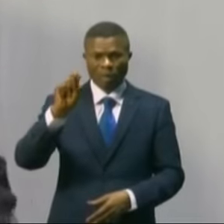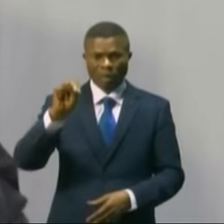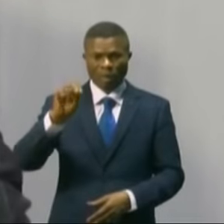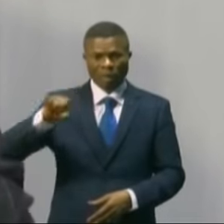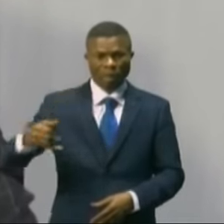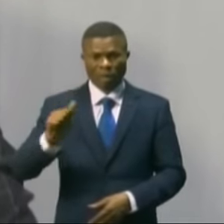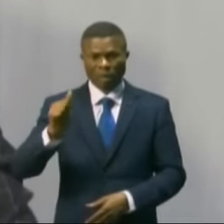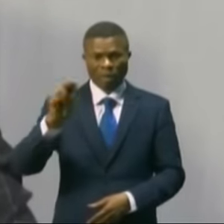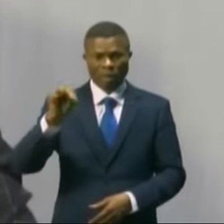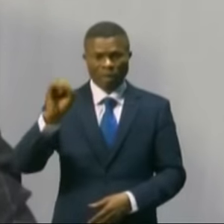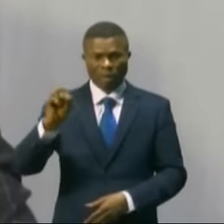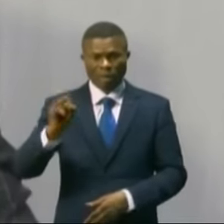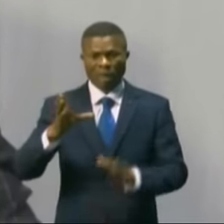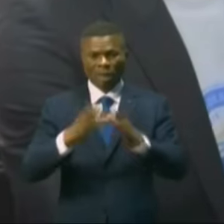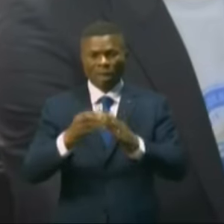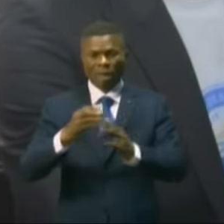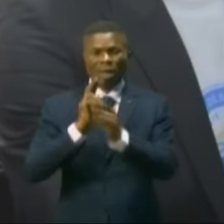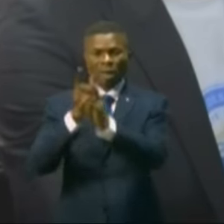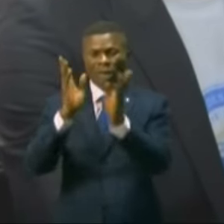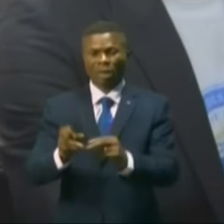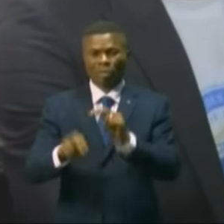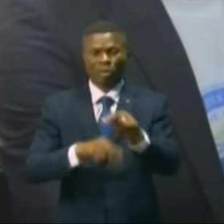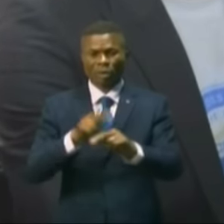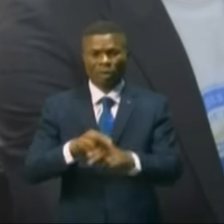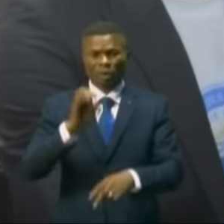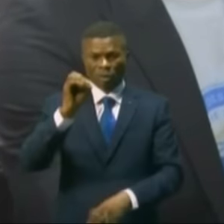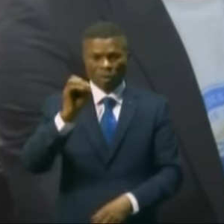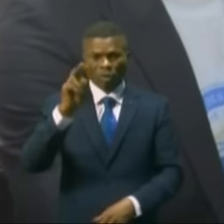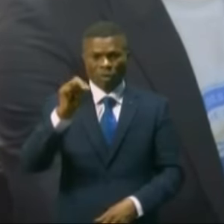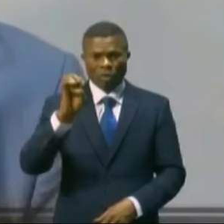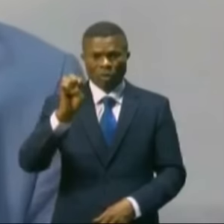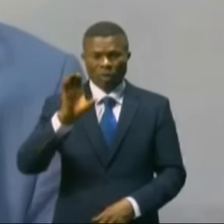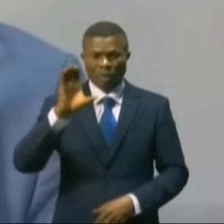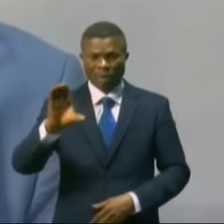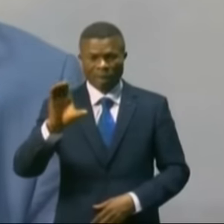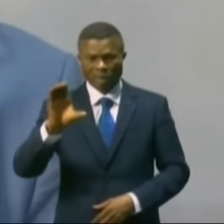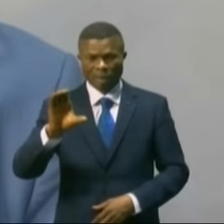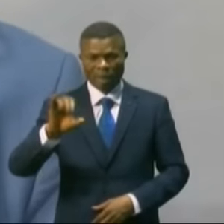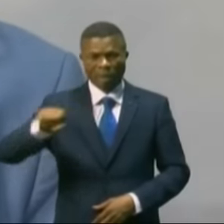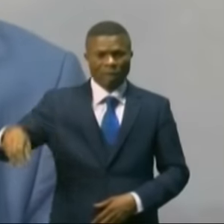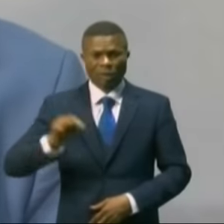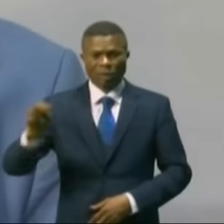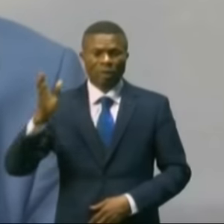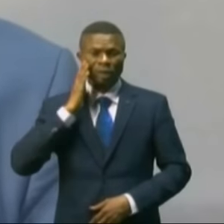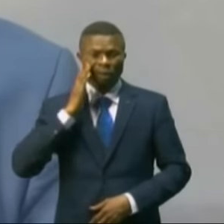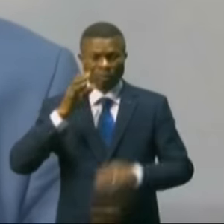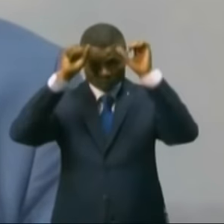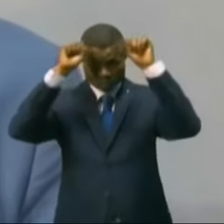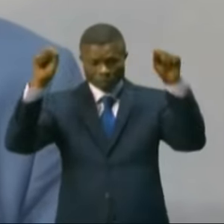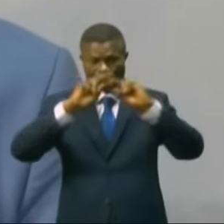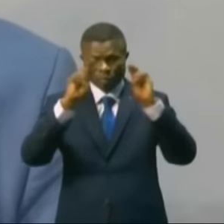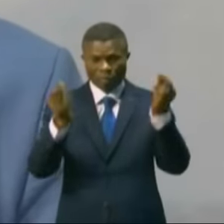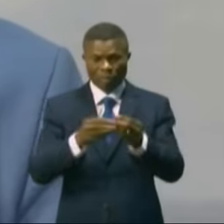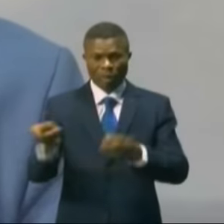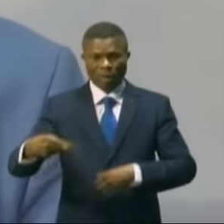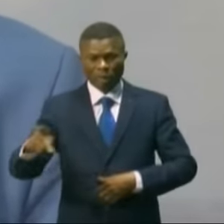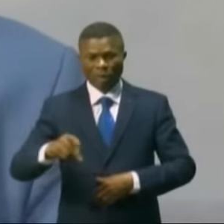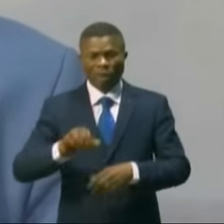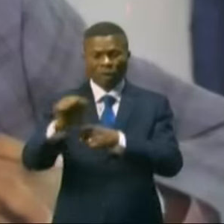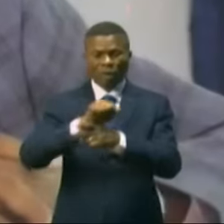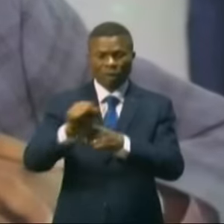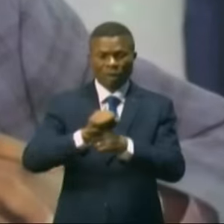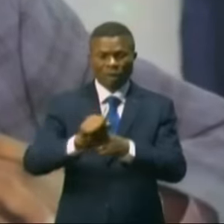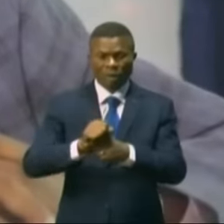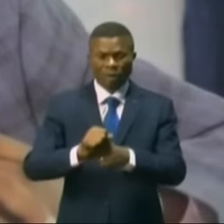accompagné du rapporteur national de l'ONEC, Jean-Marie Kabalambi, et du président de la commission provinciale de stage,